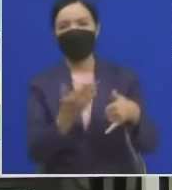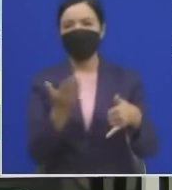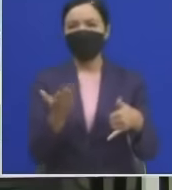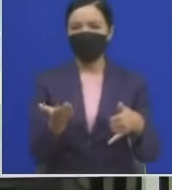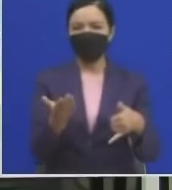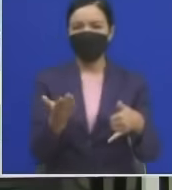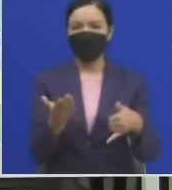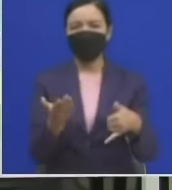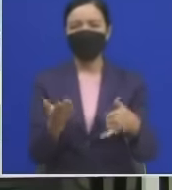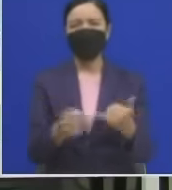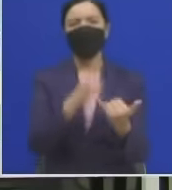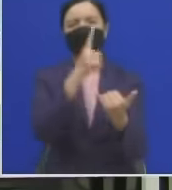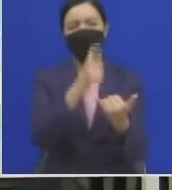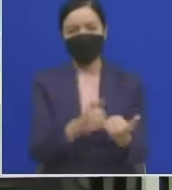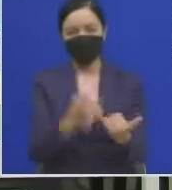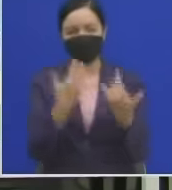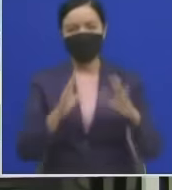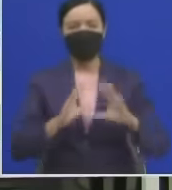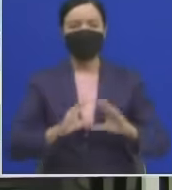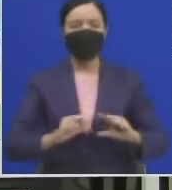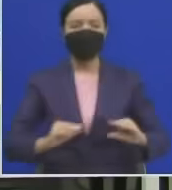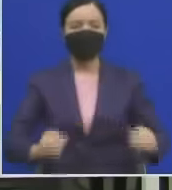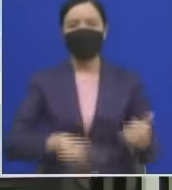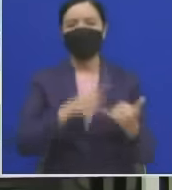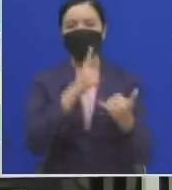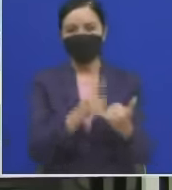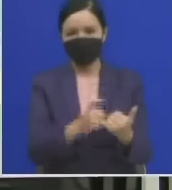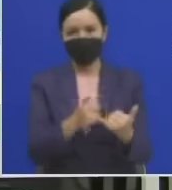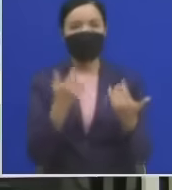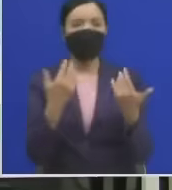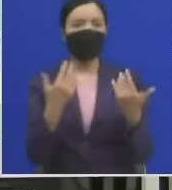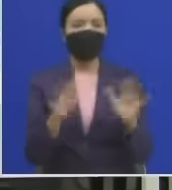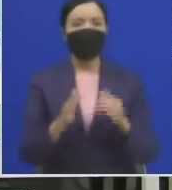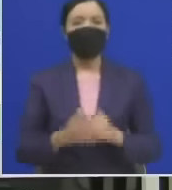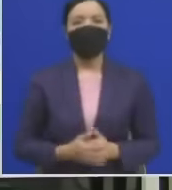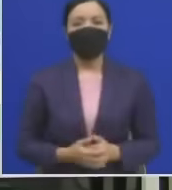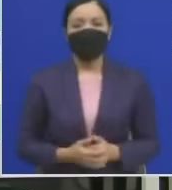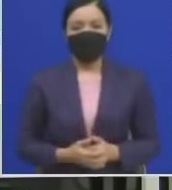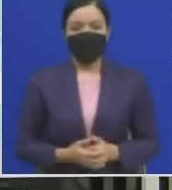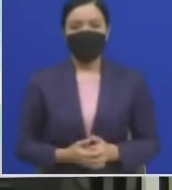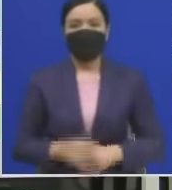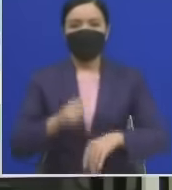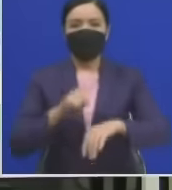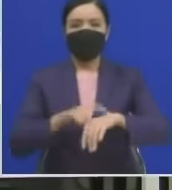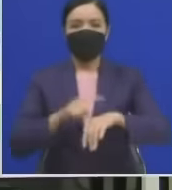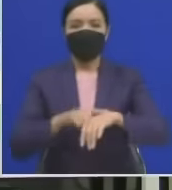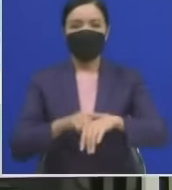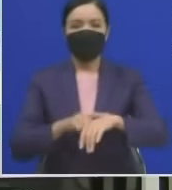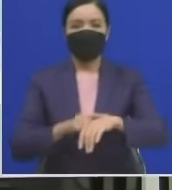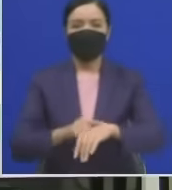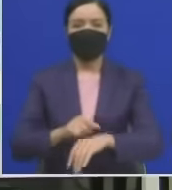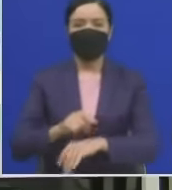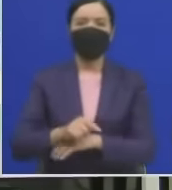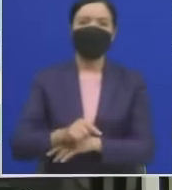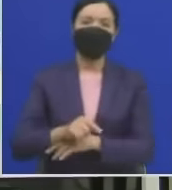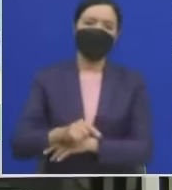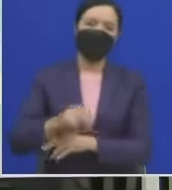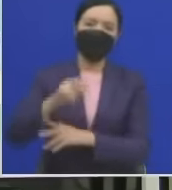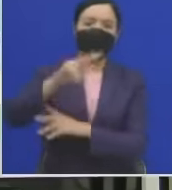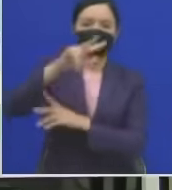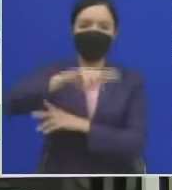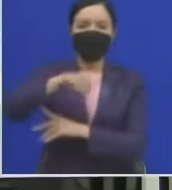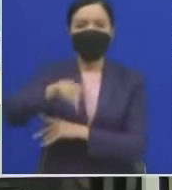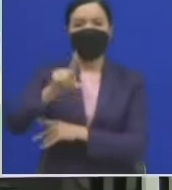ชรสุพรรณเนี่ยจากไปแล้วอย่างสงบนะคะเสียชีวิตแล้วอย่างสงบเมื่อเวลาประมาณ 15:24